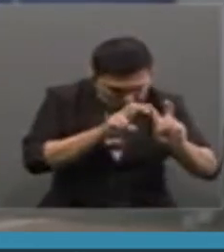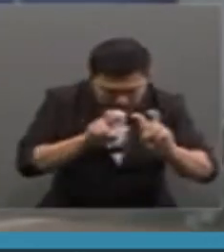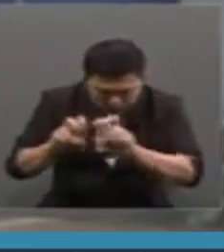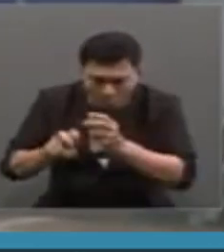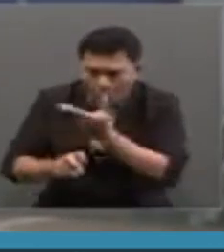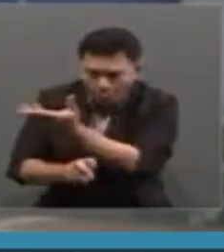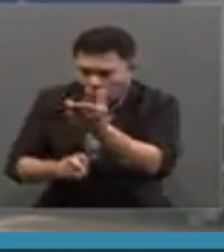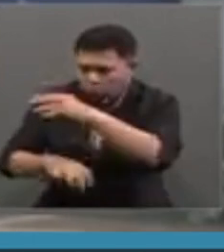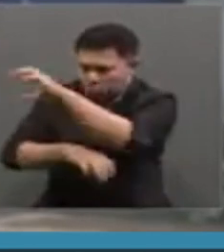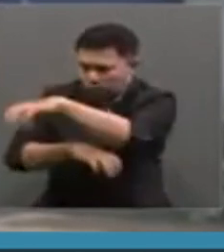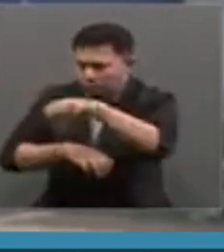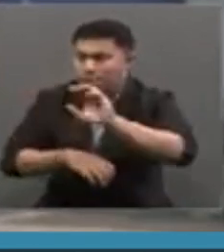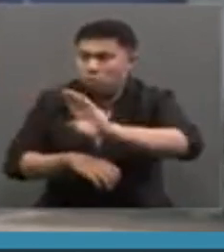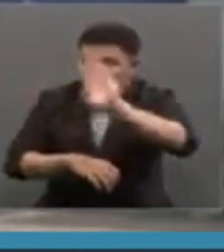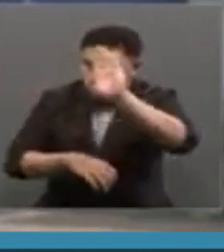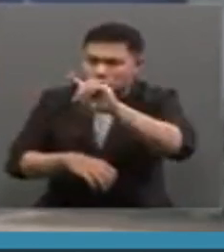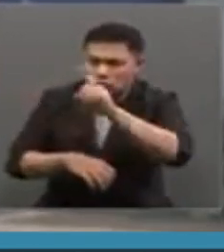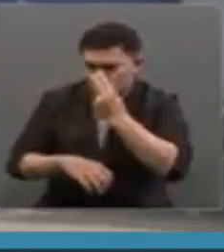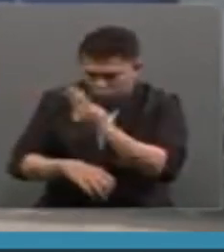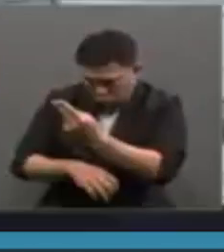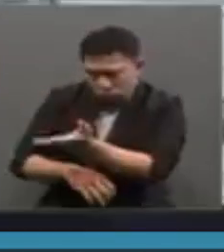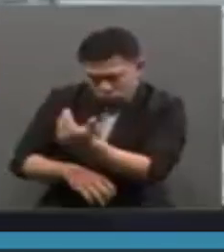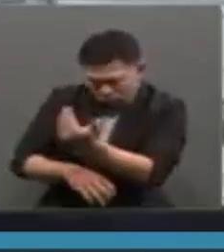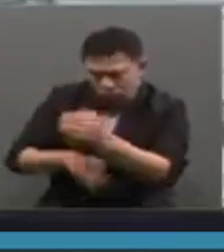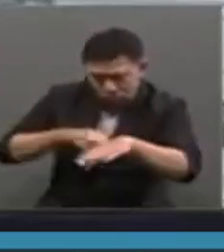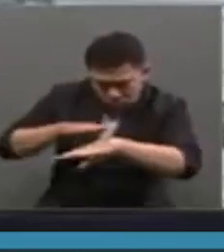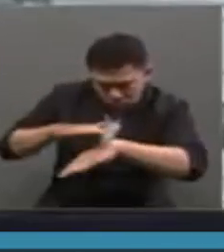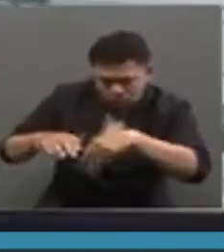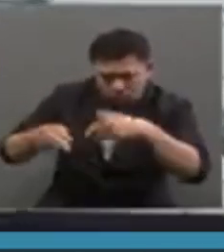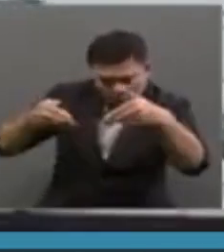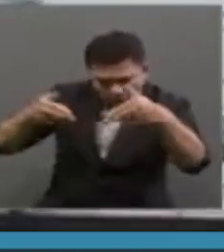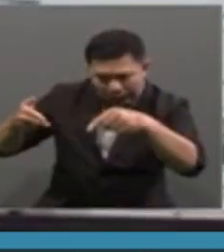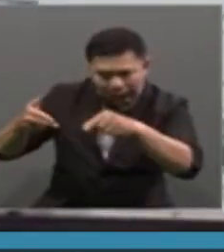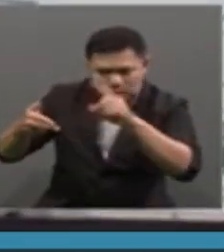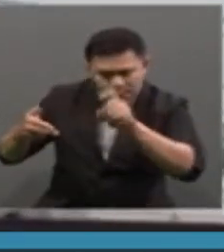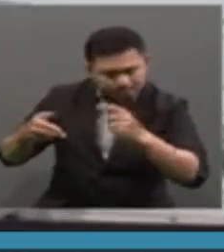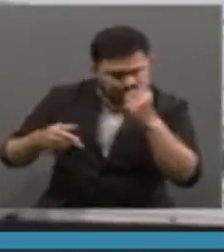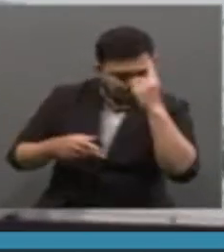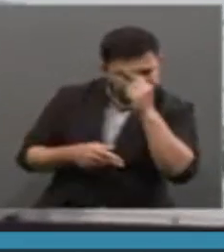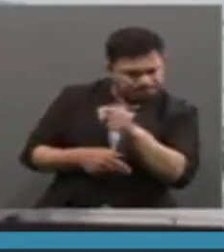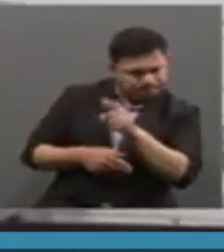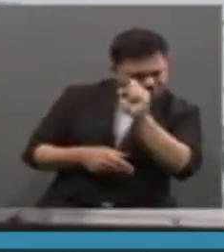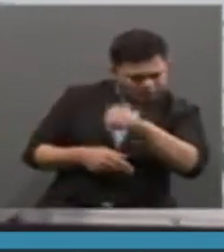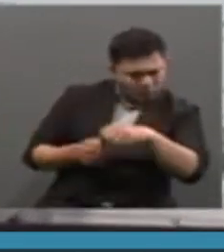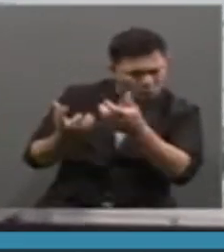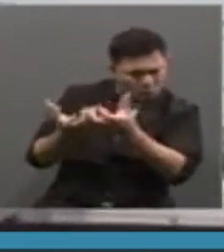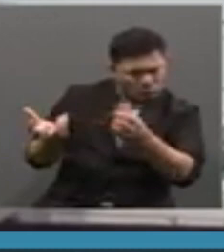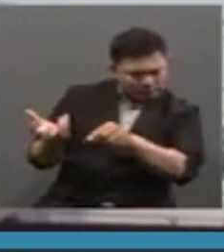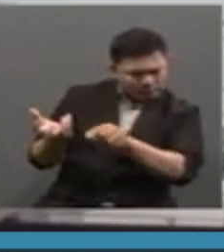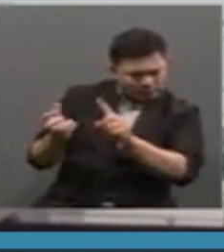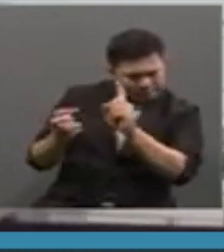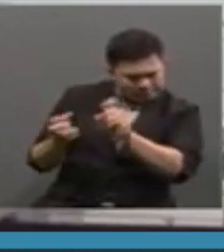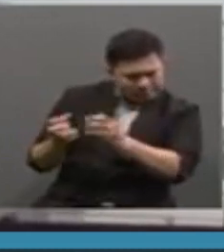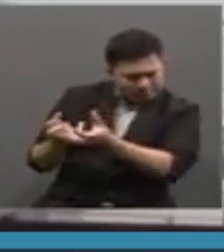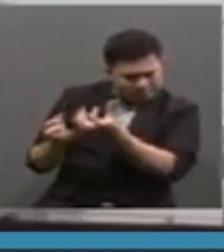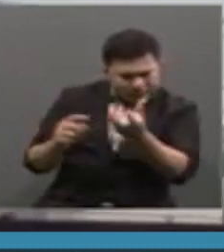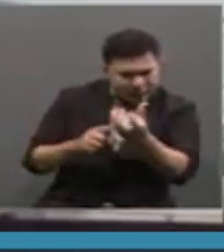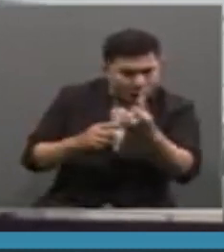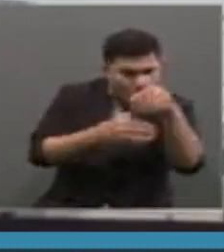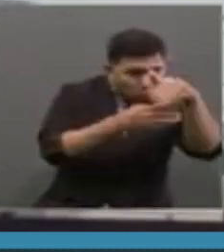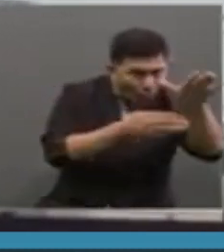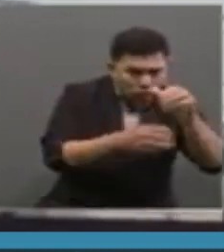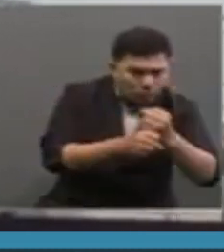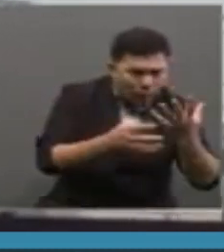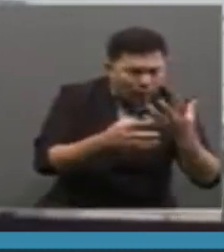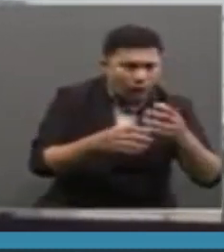มือที่มีอยู่ลักษณะเดียวกันเนี่ยได้เข้าไปดูแลครบถ้วนแล้ว ด้านนายแพทย์โอภาสการกวินพงศ์ปลัดกระทรวงสาธาร